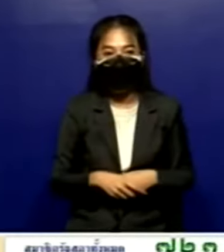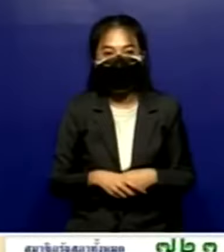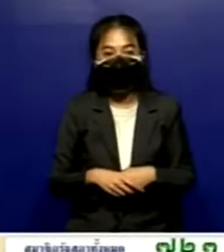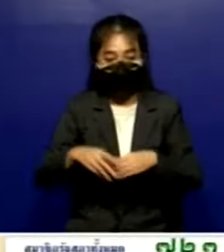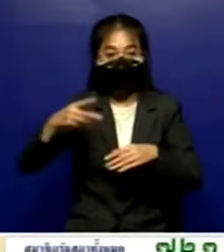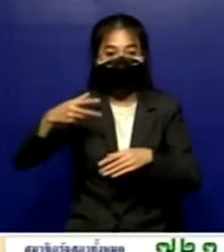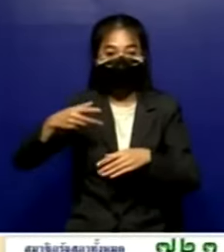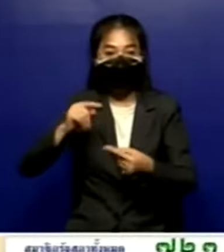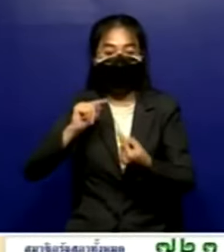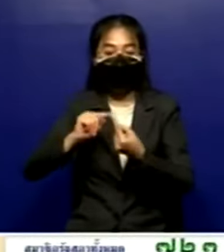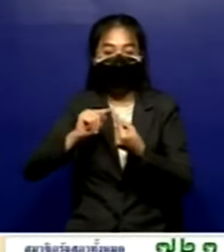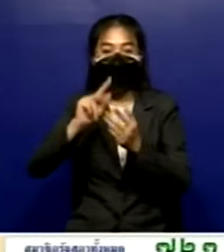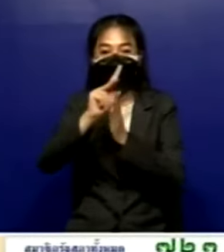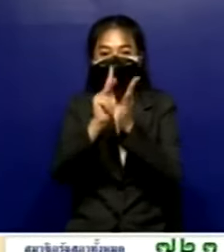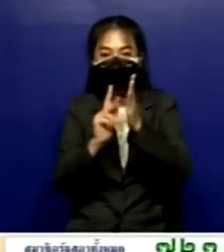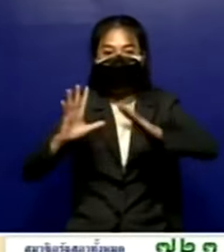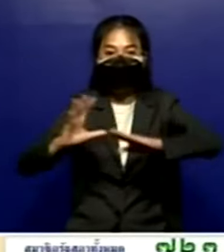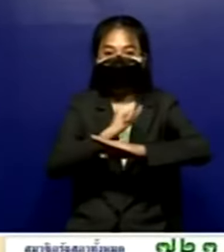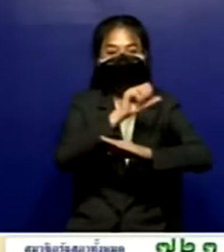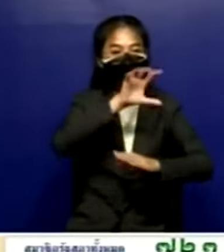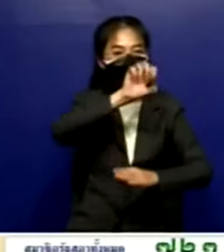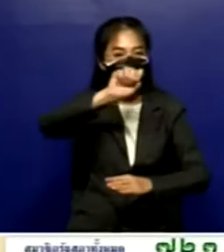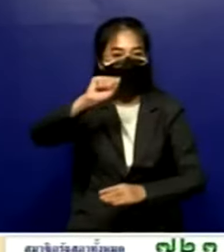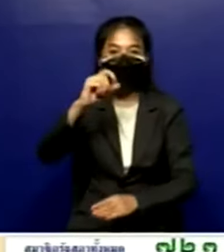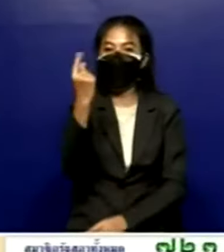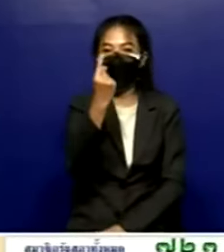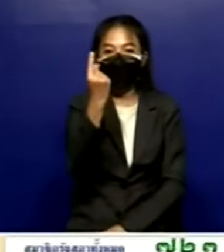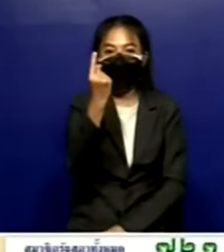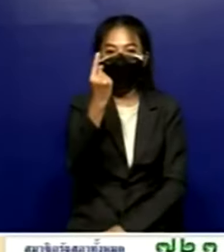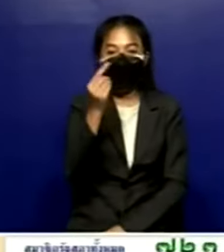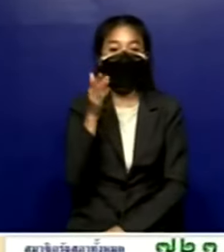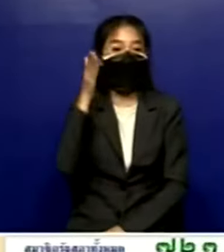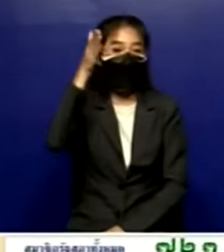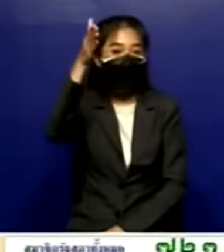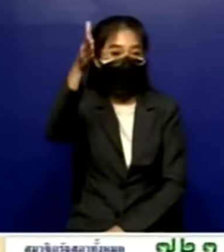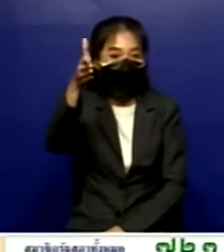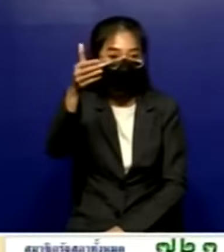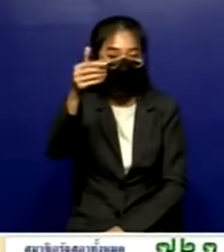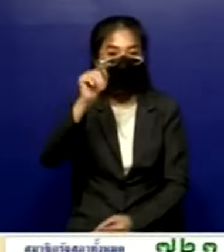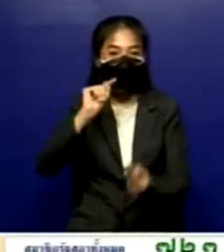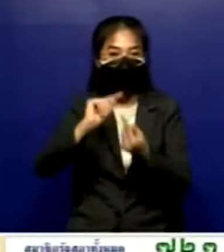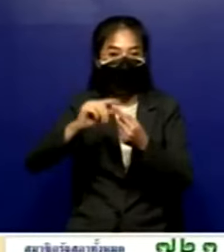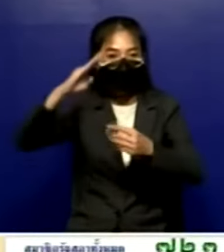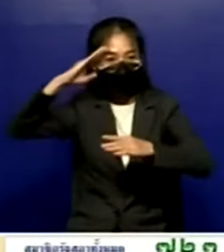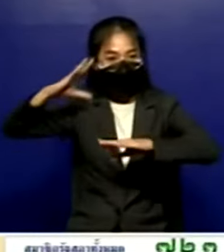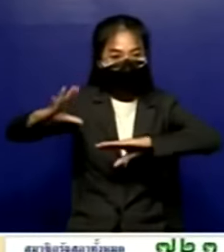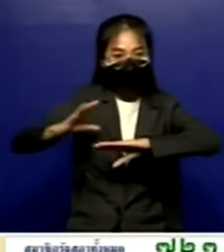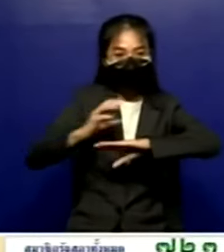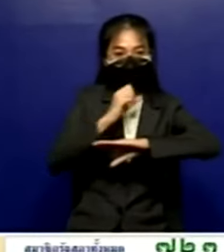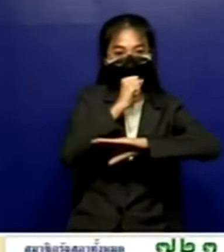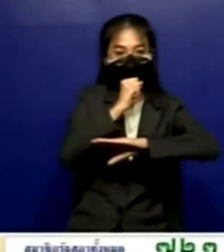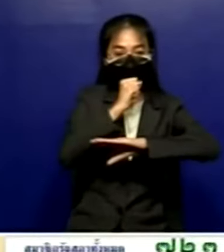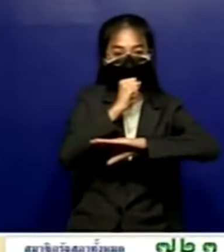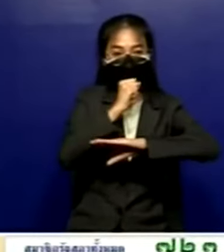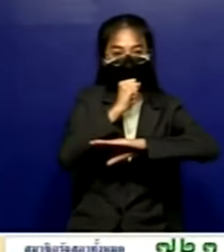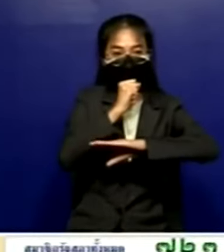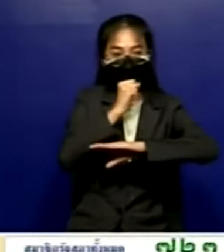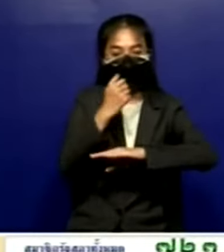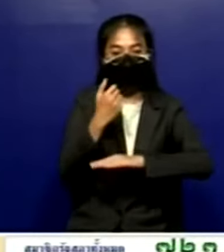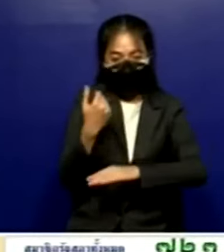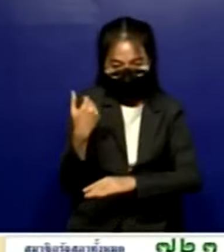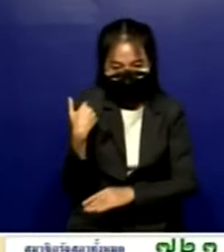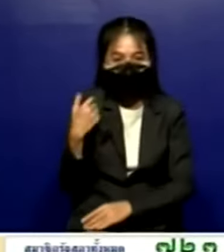ที่มีระบบสภาเดี่ยวนอกจากนั้นแล้วในช่วงยามที่คณะรัฐประหารครองแผ่นดินอยู่ก็เป็นสภาเดี่ย